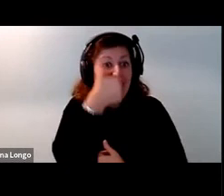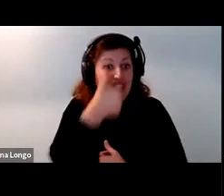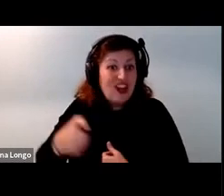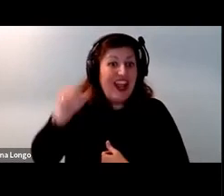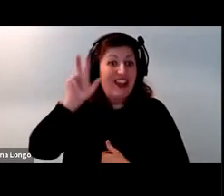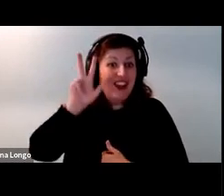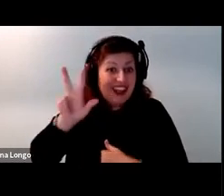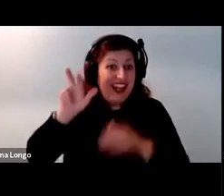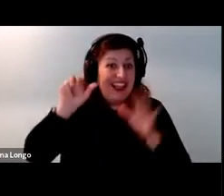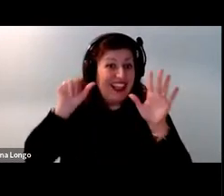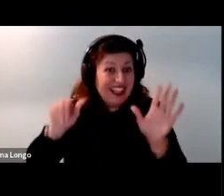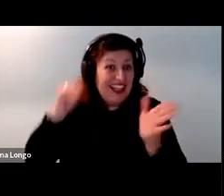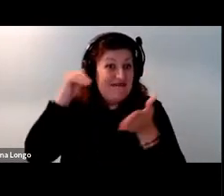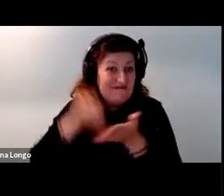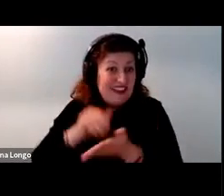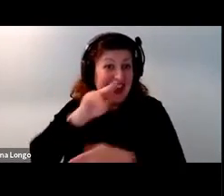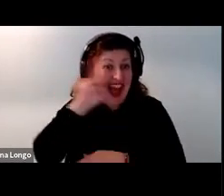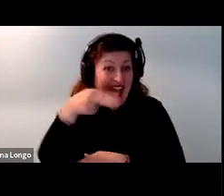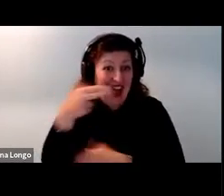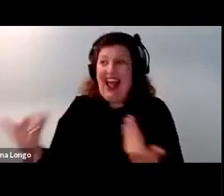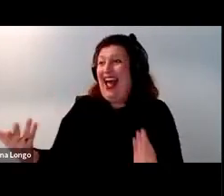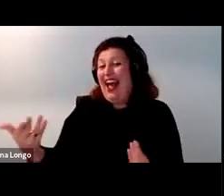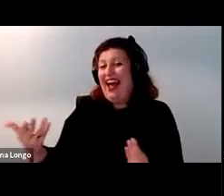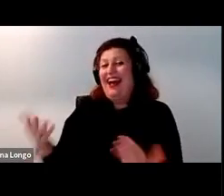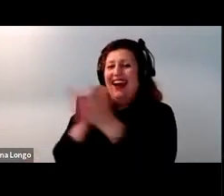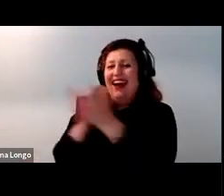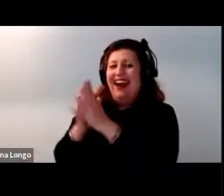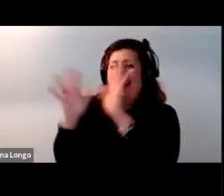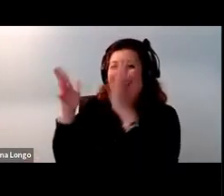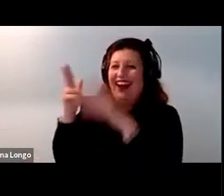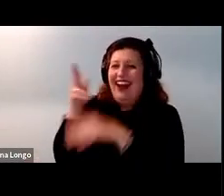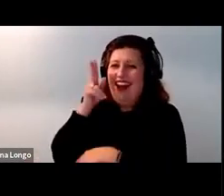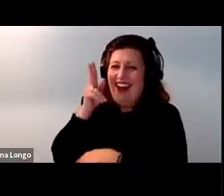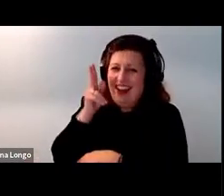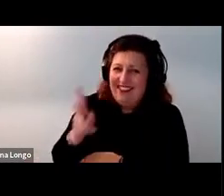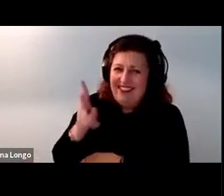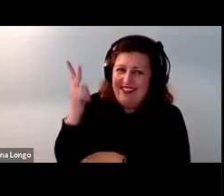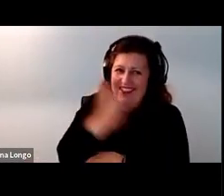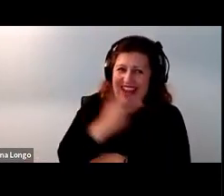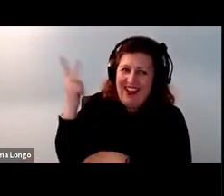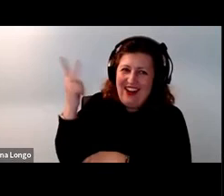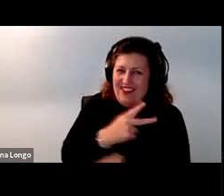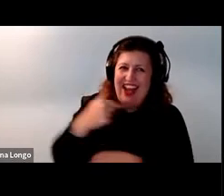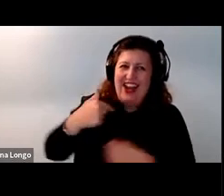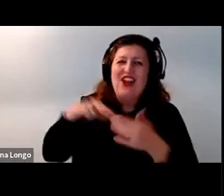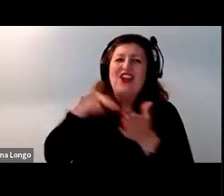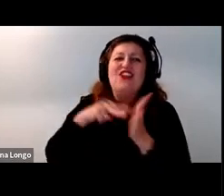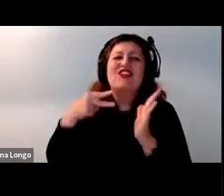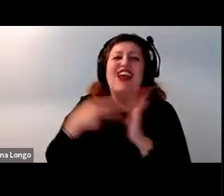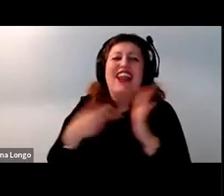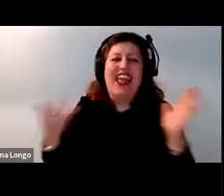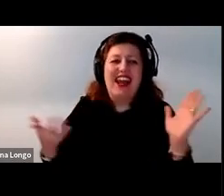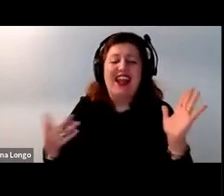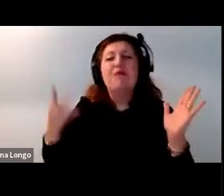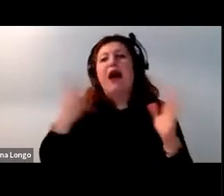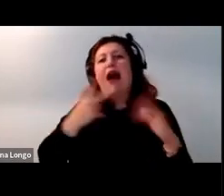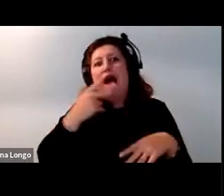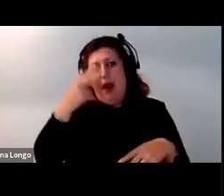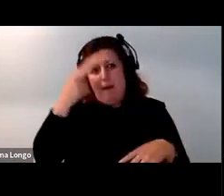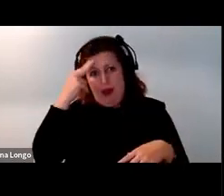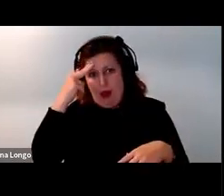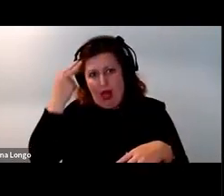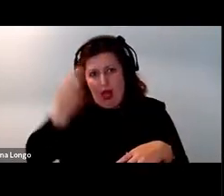sei un ingegnere. Sì, ma la memoria, gli ingegneri la memoria non... Gli ingegneri è chi fa, è chi